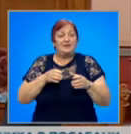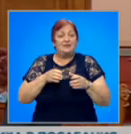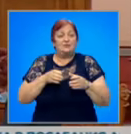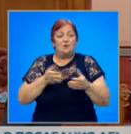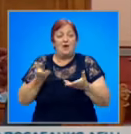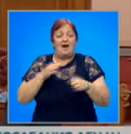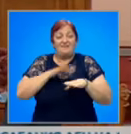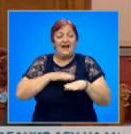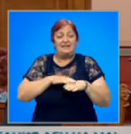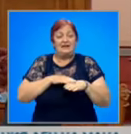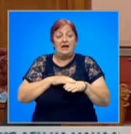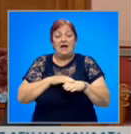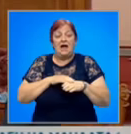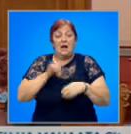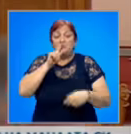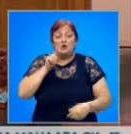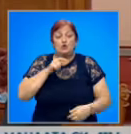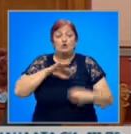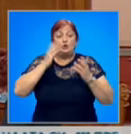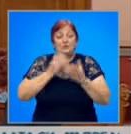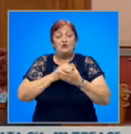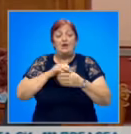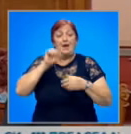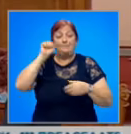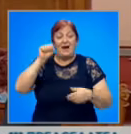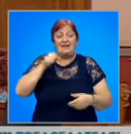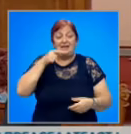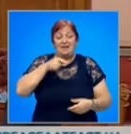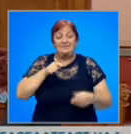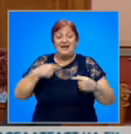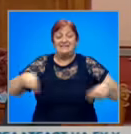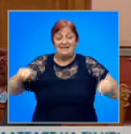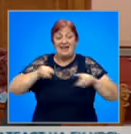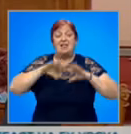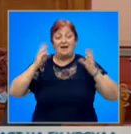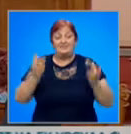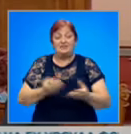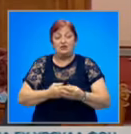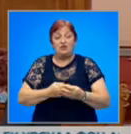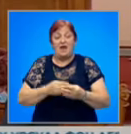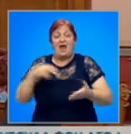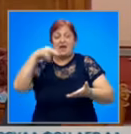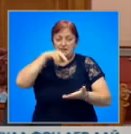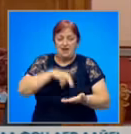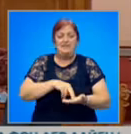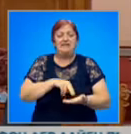Факт. Защо? Защото всички политически партии в тая зала, всички, Изправи